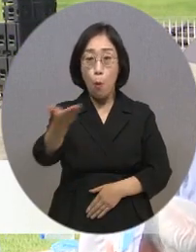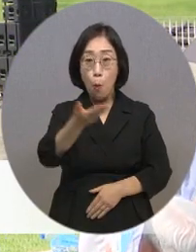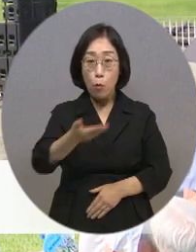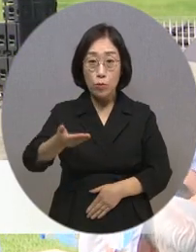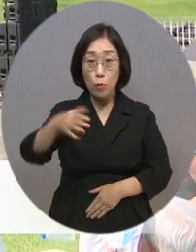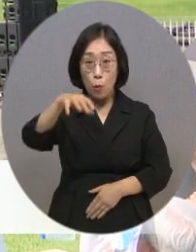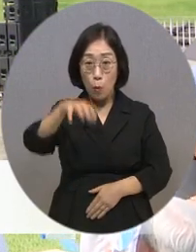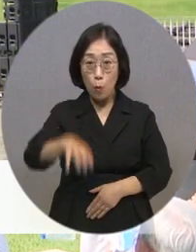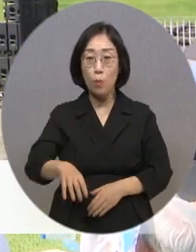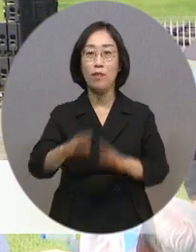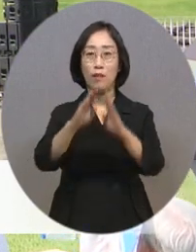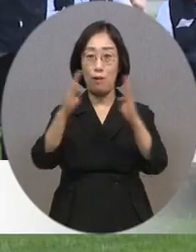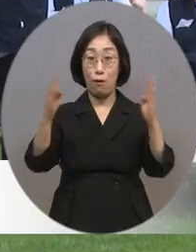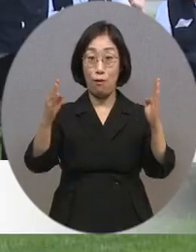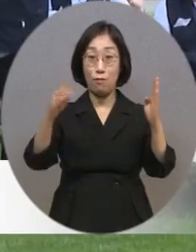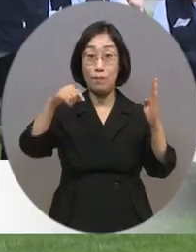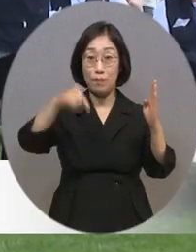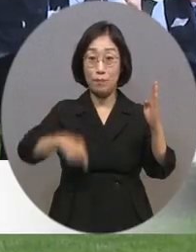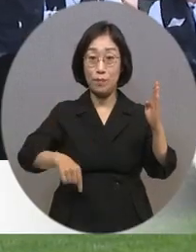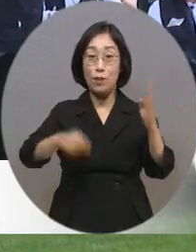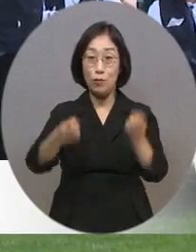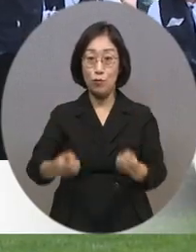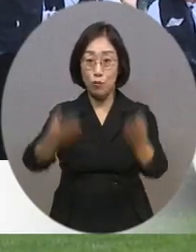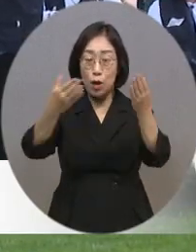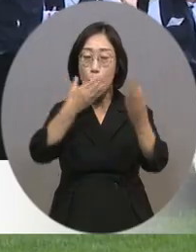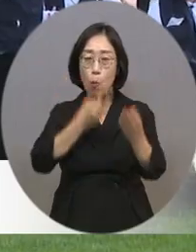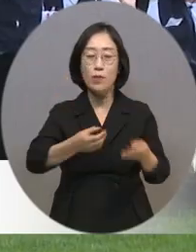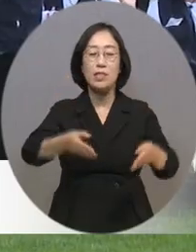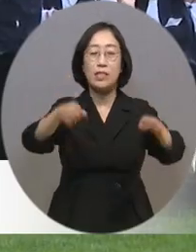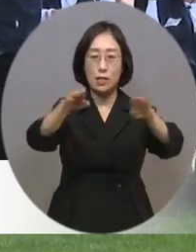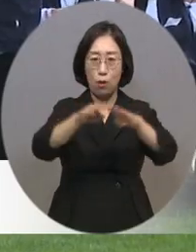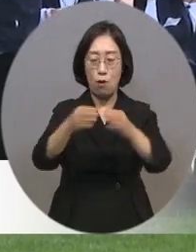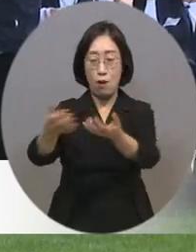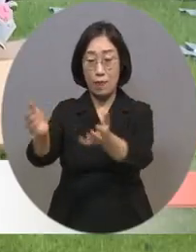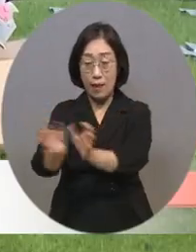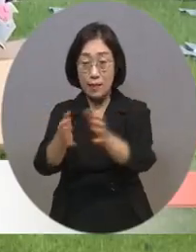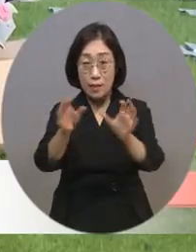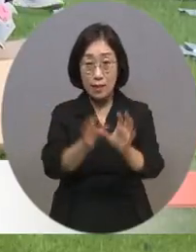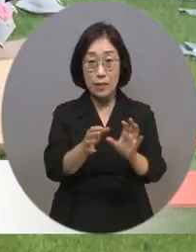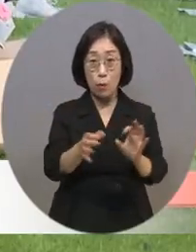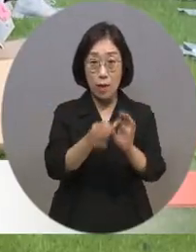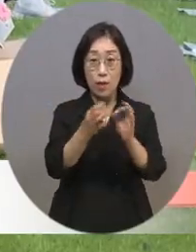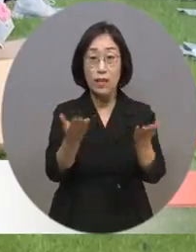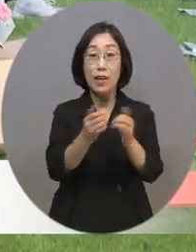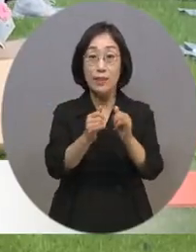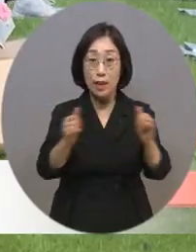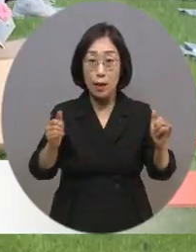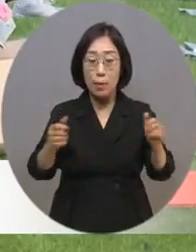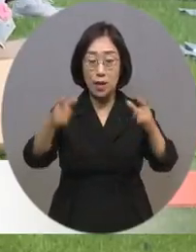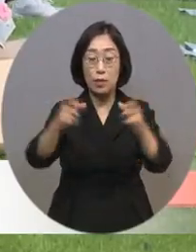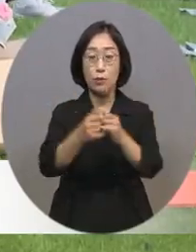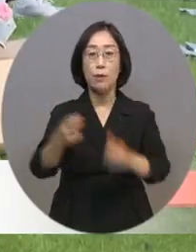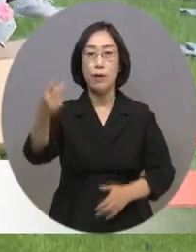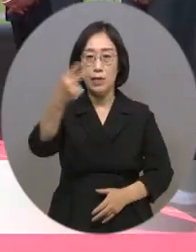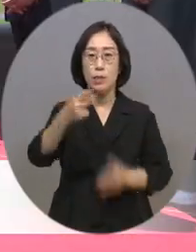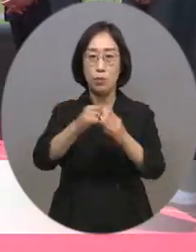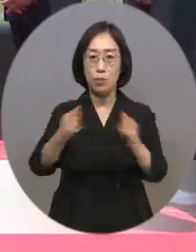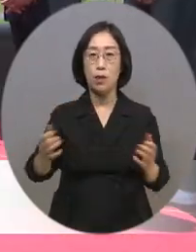공연장에서 개최한 축제에는 복지시설, 기관, 단체 종사자와 시민 2천여 명이